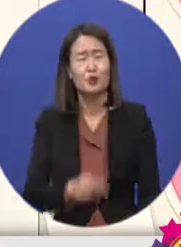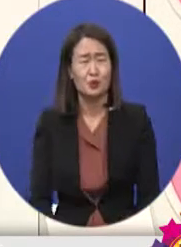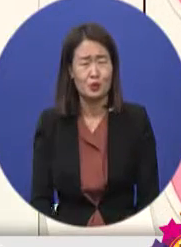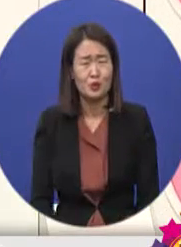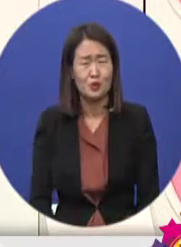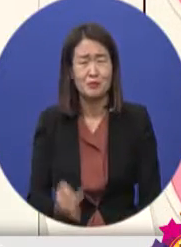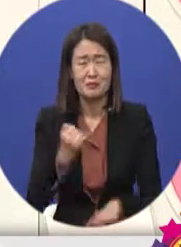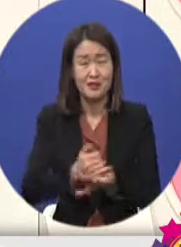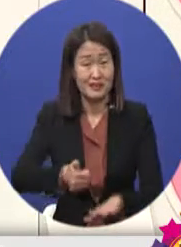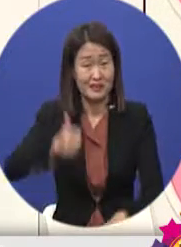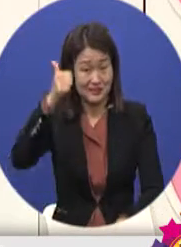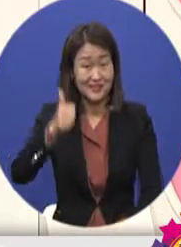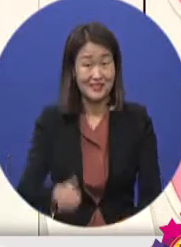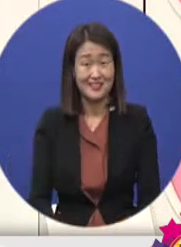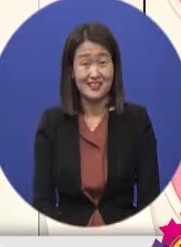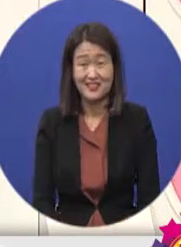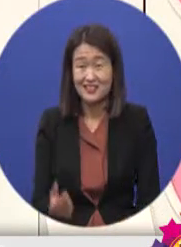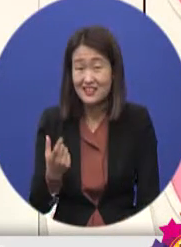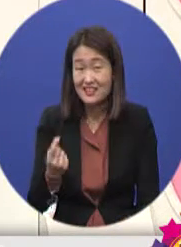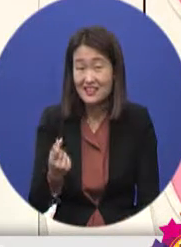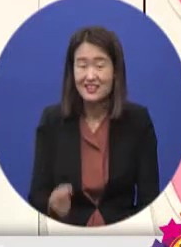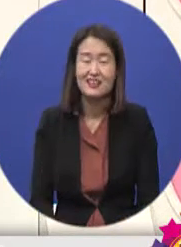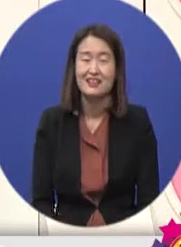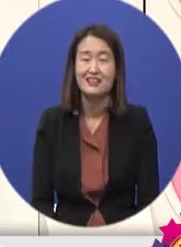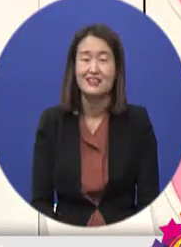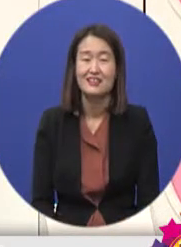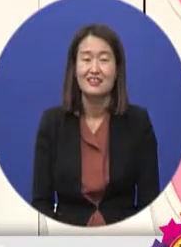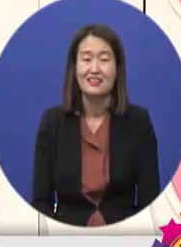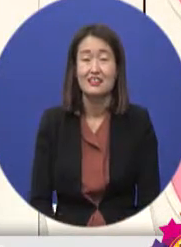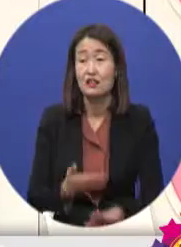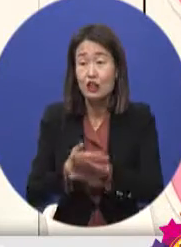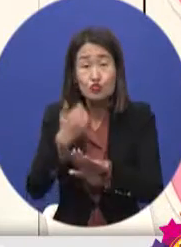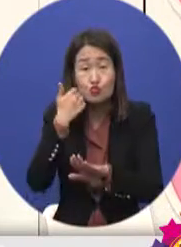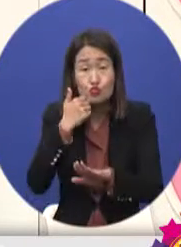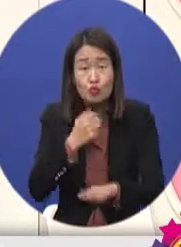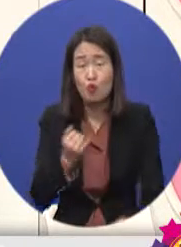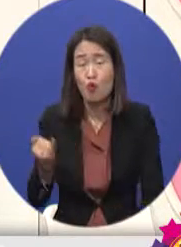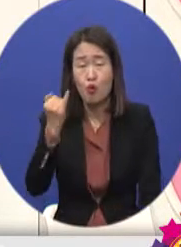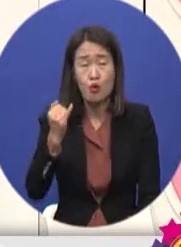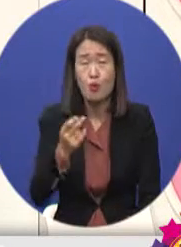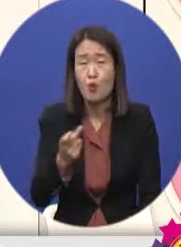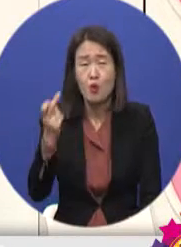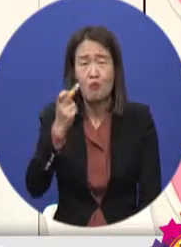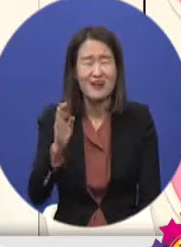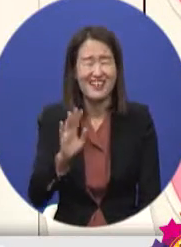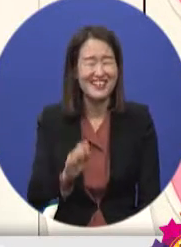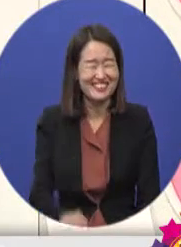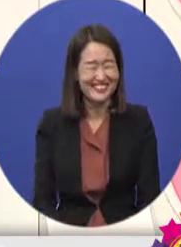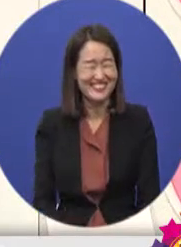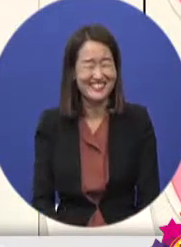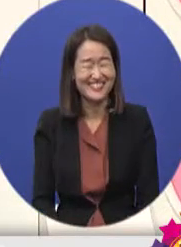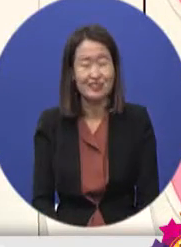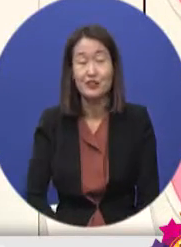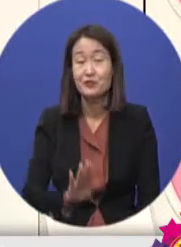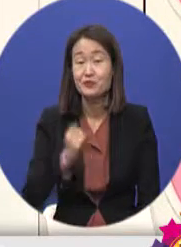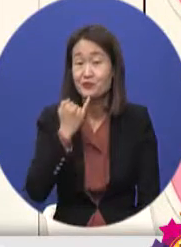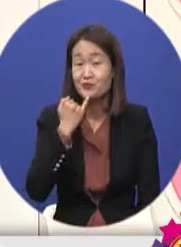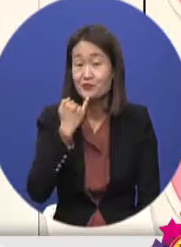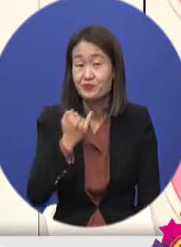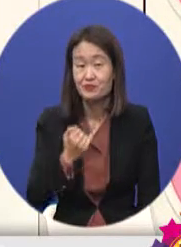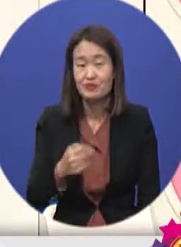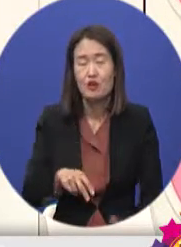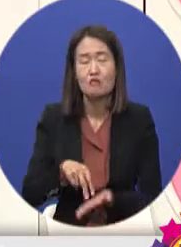막내가 최고야. 다른 그 언니들이나 오빠들 저 혼내키실라. 예. 그래요 어머니.